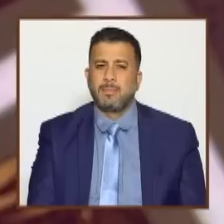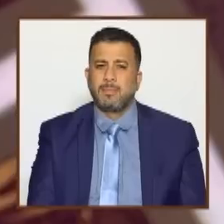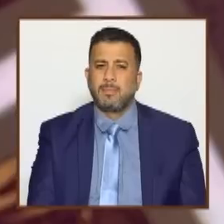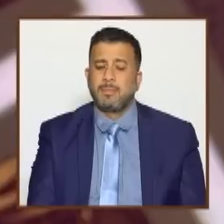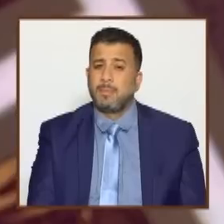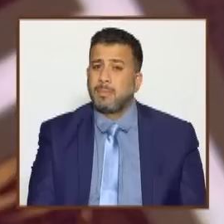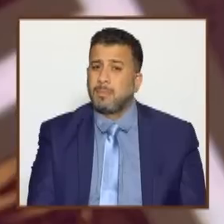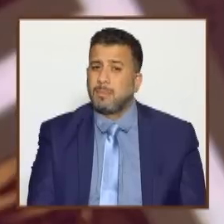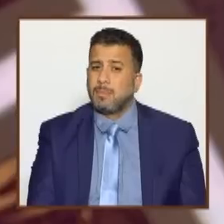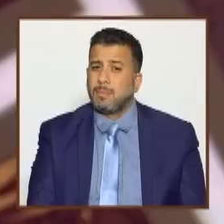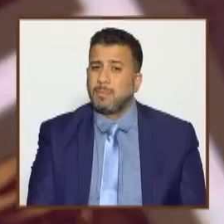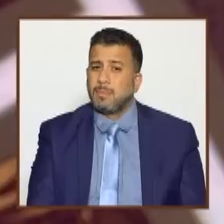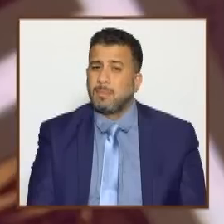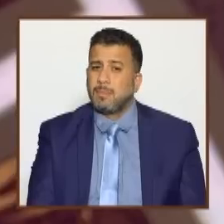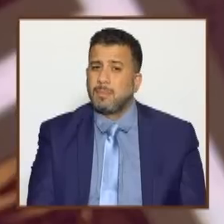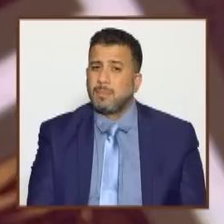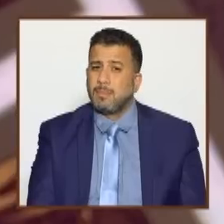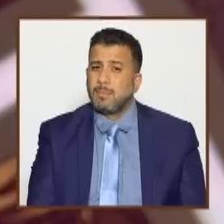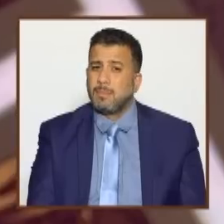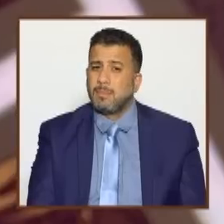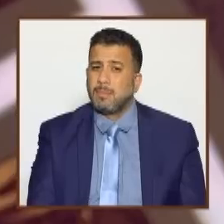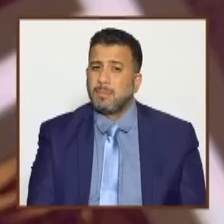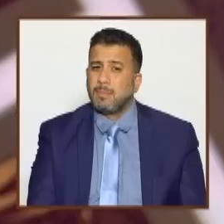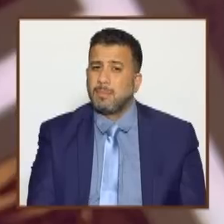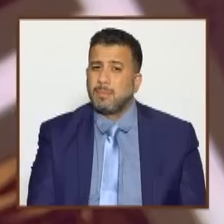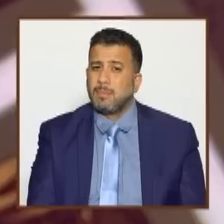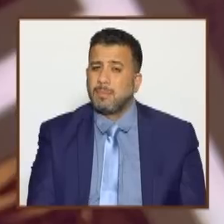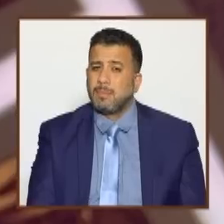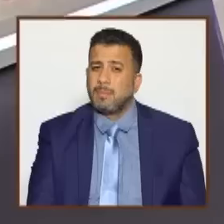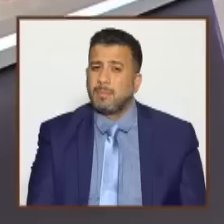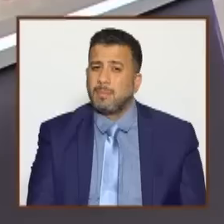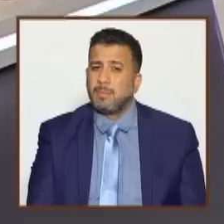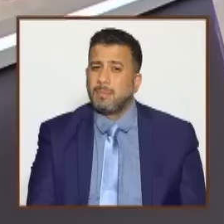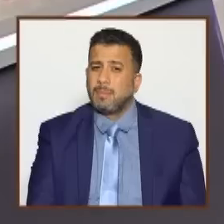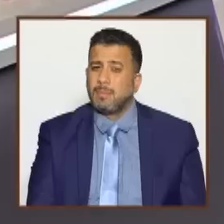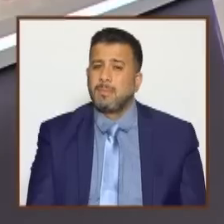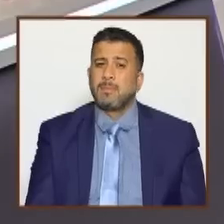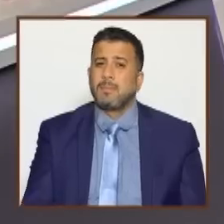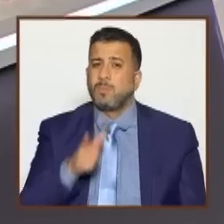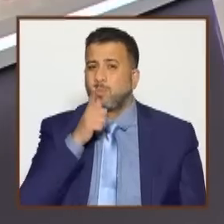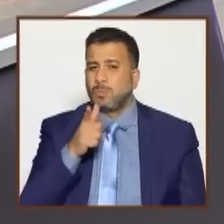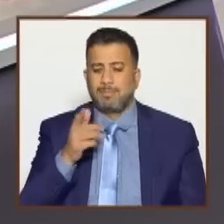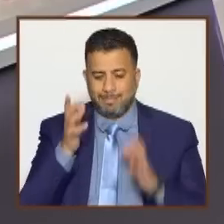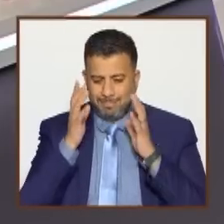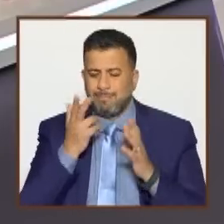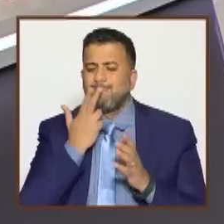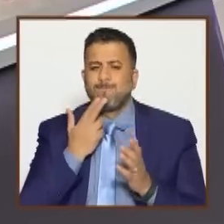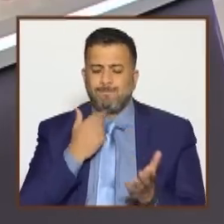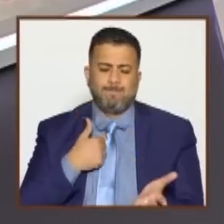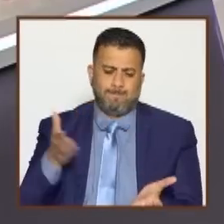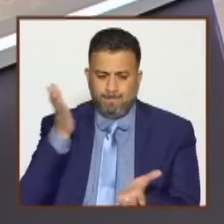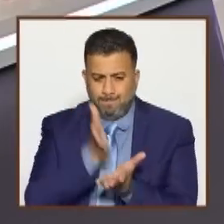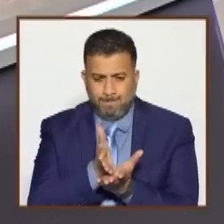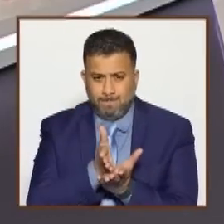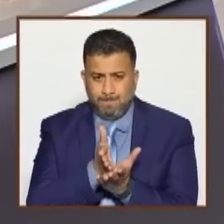اي اثناء الانتهاء يعني اثناء السعي اثناء الاستقامه يتطلب مثلا نشاط، ومثلا واني قاعده